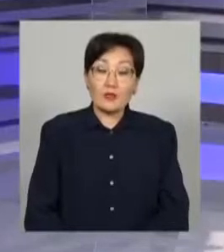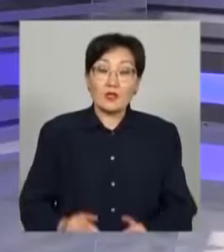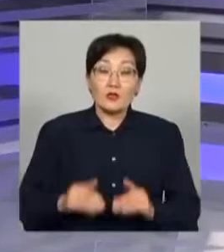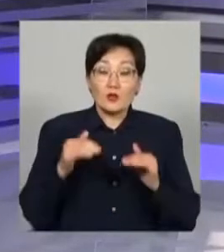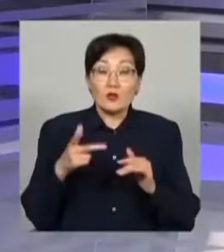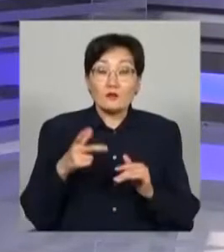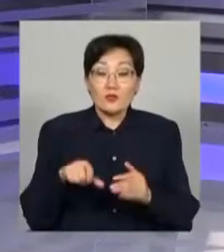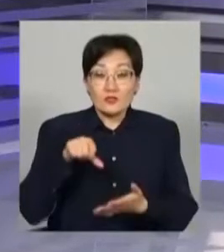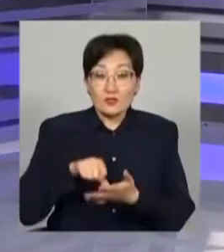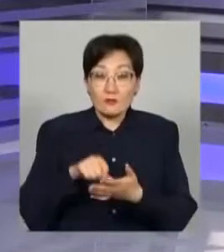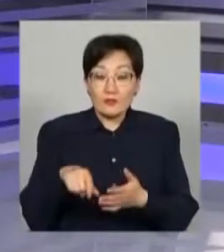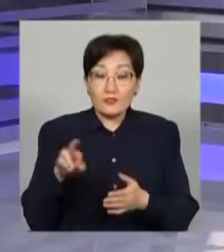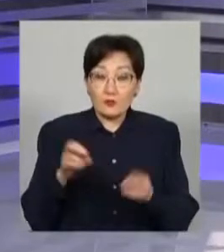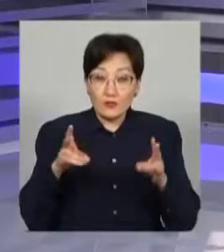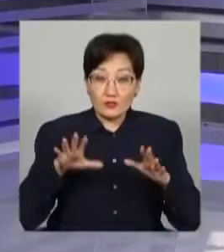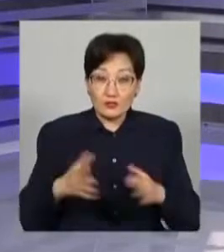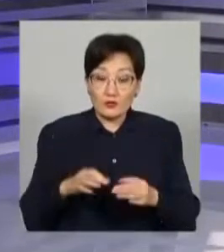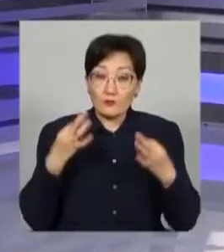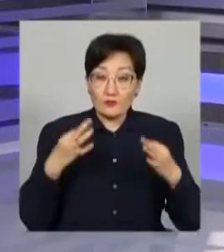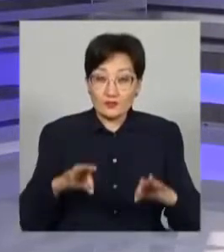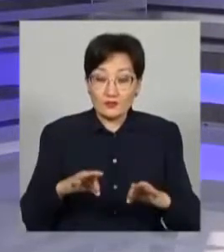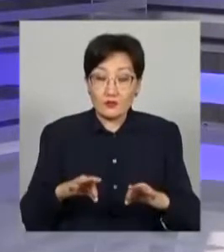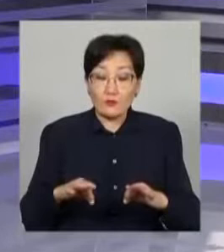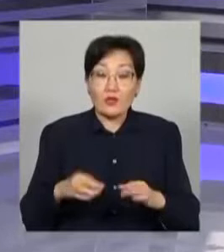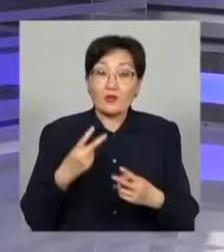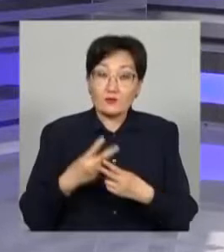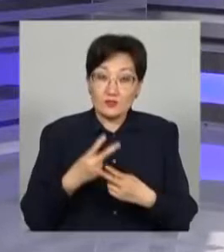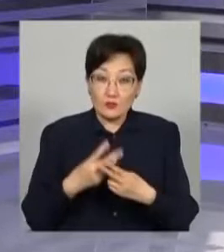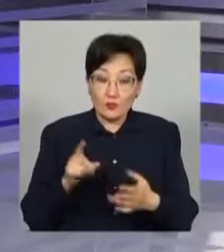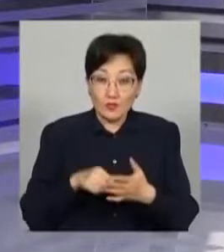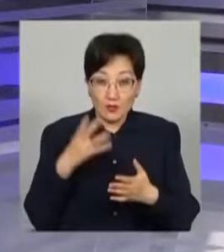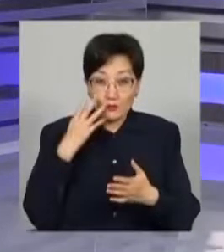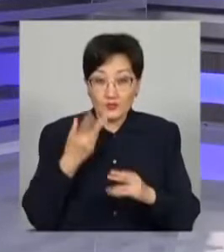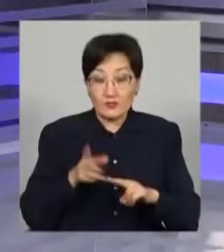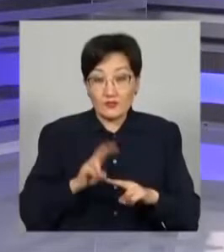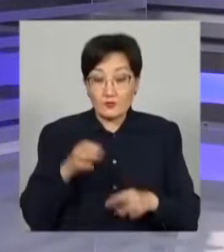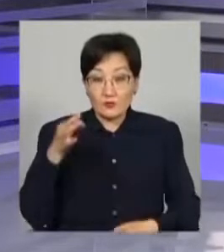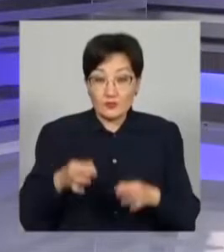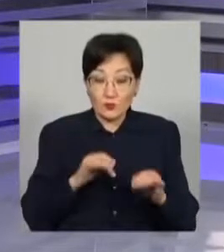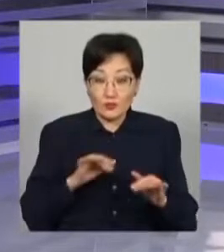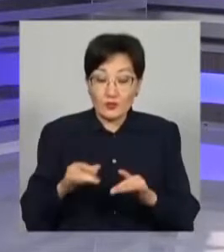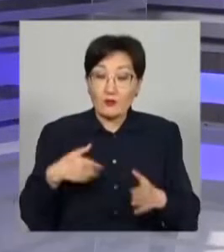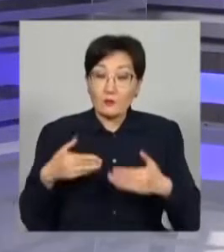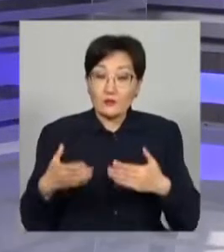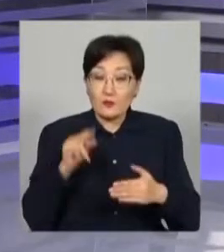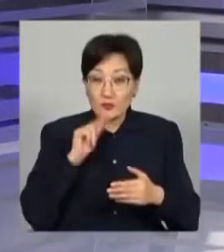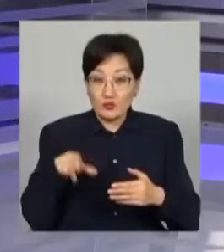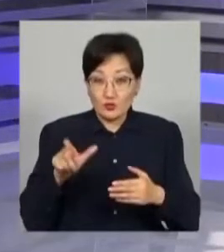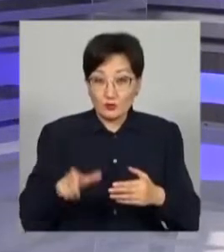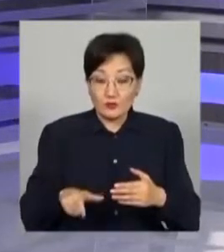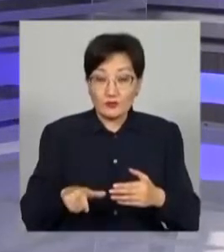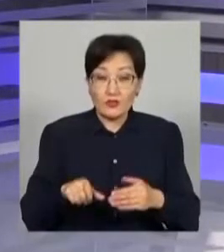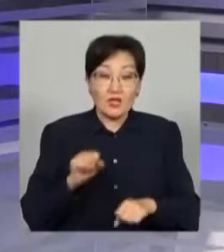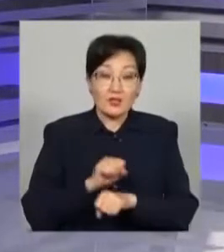Свыше 300 участников январских событий выпустили из следственного изолятора в Алматы. При этом уголовные дела в отношении подозреваемых